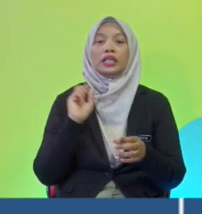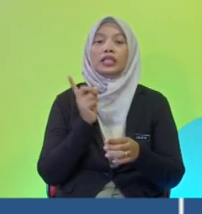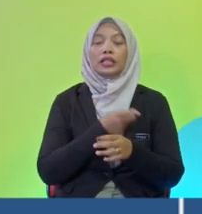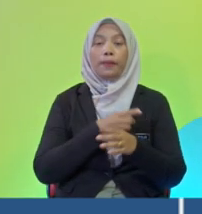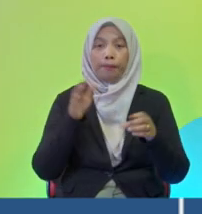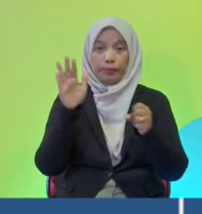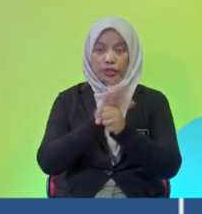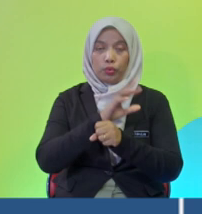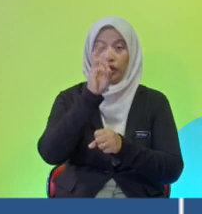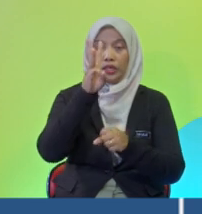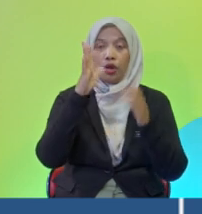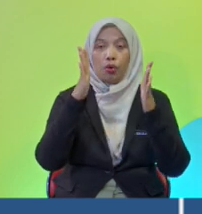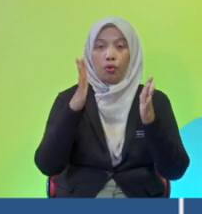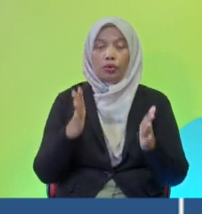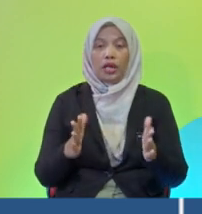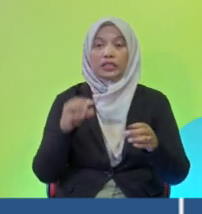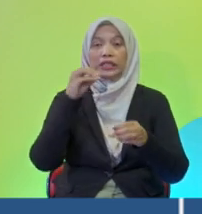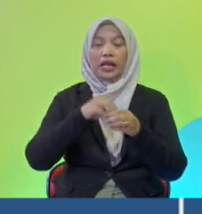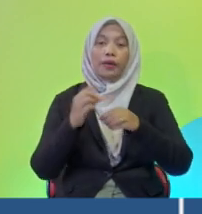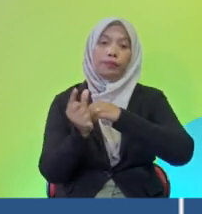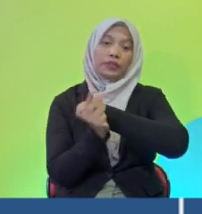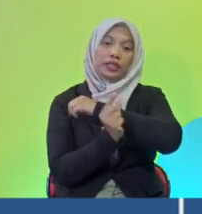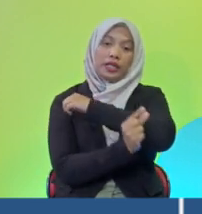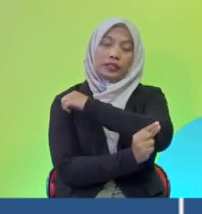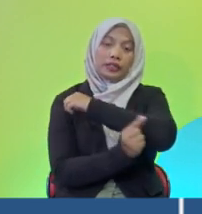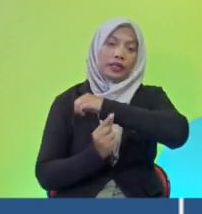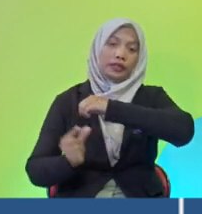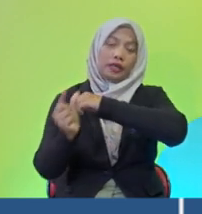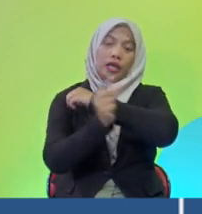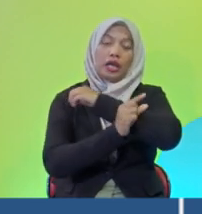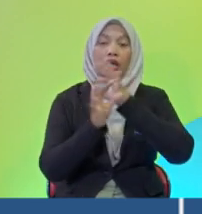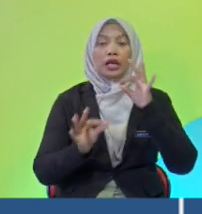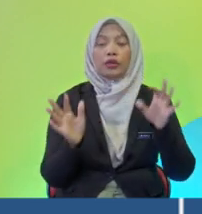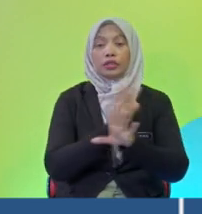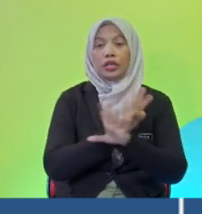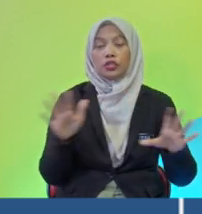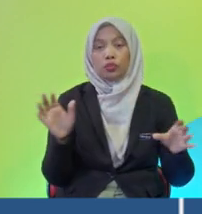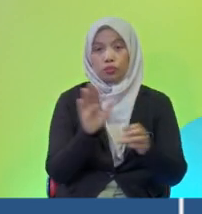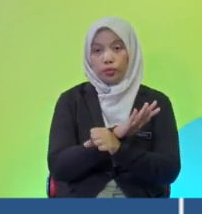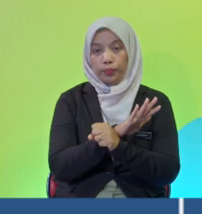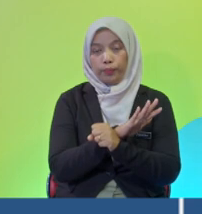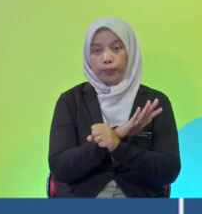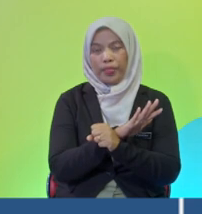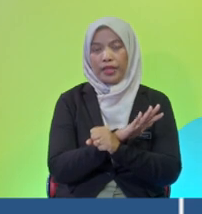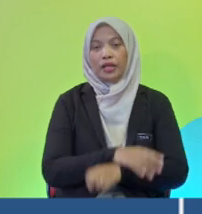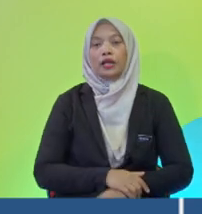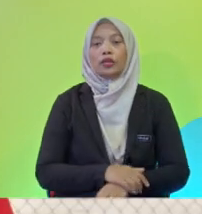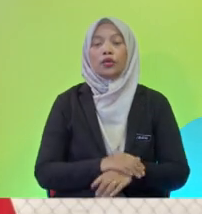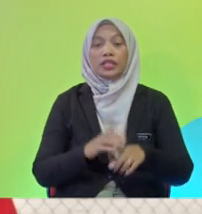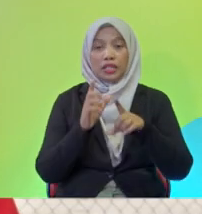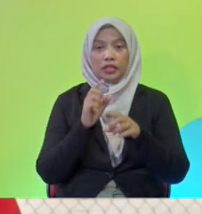penuhkan dulu 6 orang dalam gelanggang. Jadi bermain, dia terus bermain. Tapi misal kata tak cukup, itu yang saya cakap tadi, konsep dia